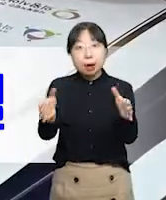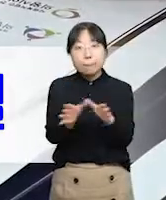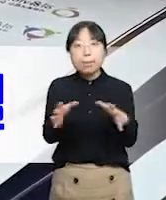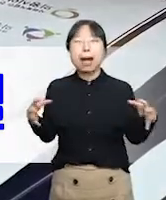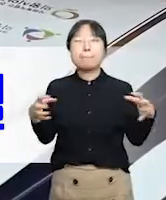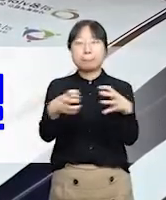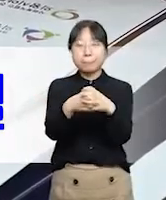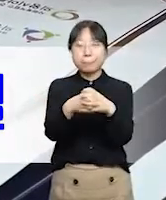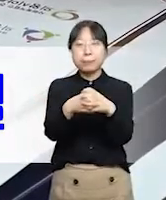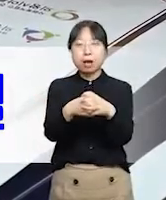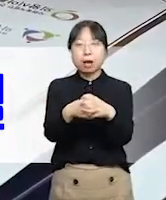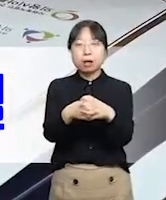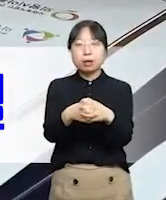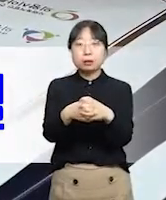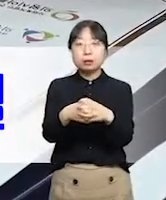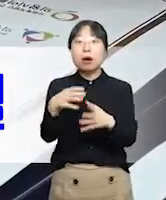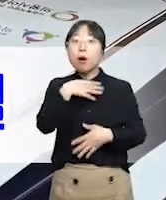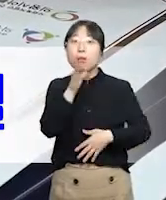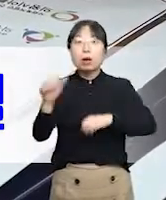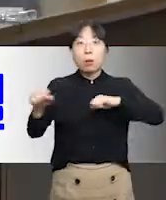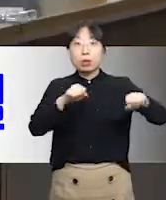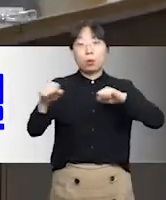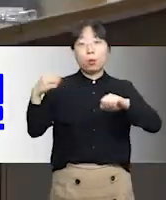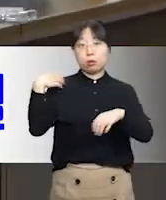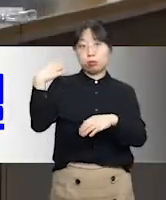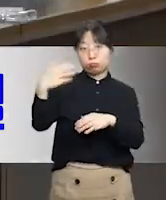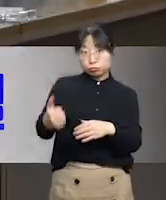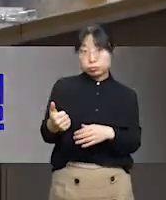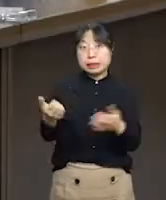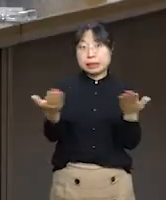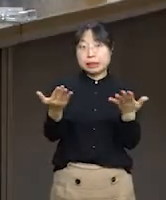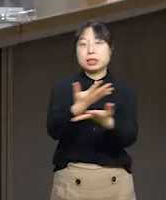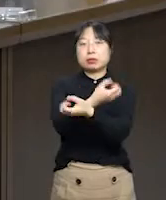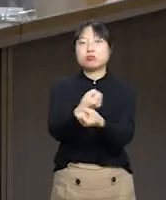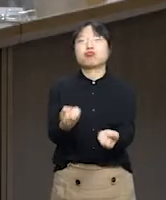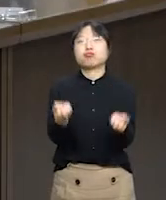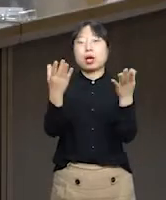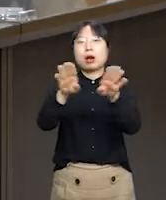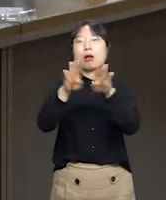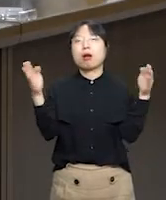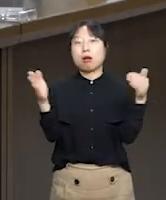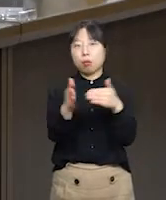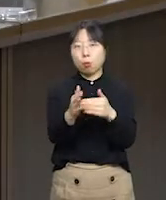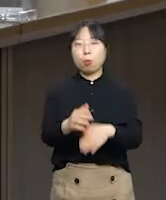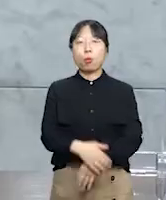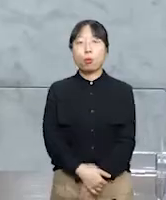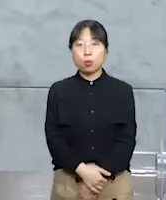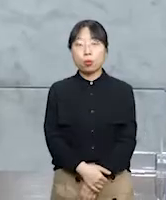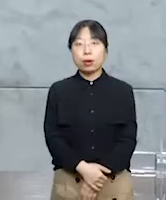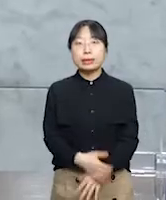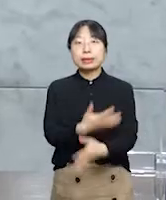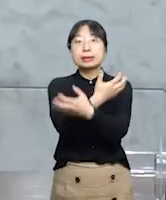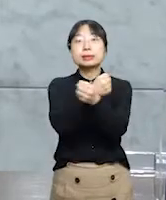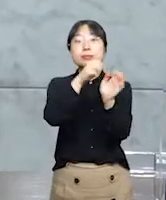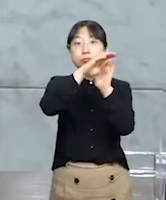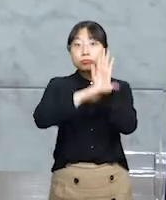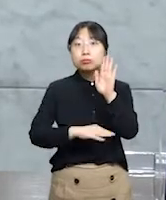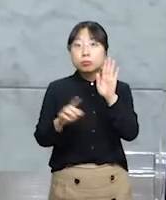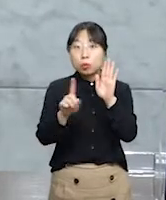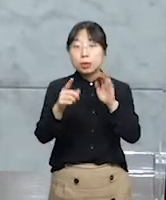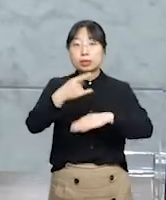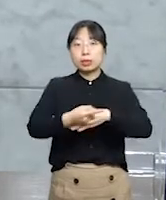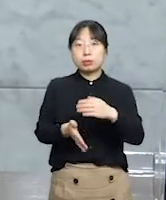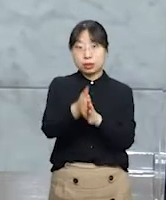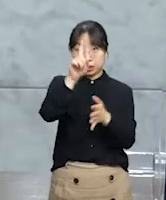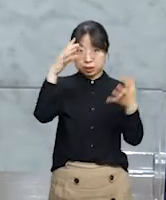함께 시니어 액티브 매니저 운영 업무 협약을 체결했는데요. 이번 협약에 따라 의왕시는 사업 운영 및